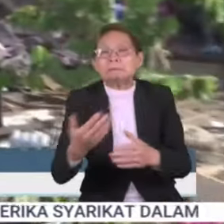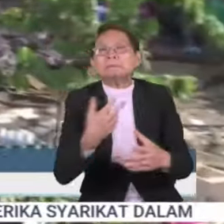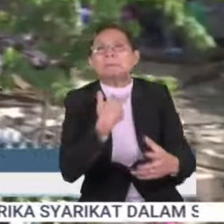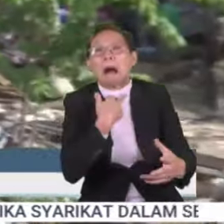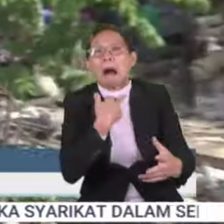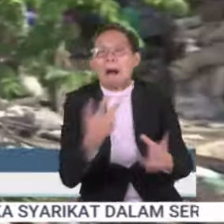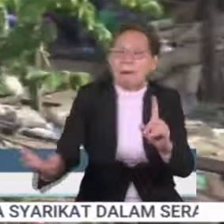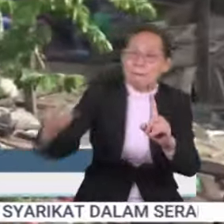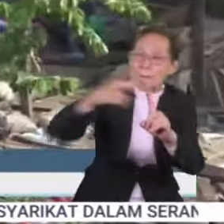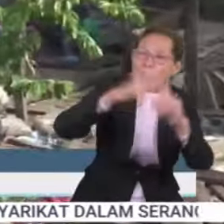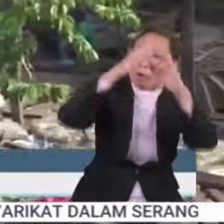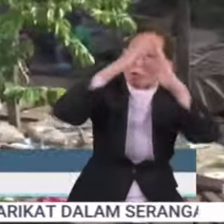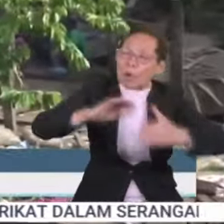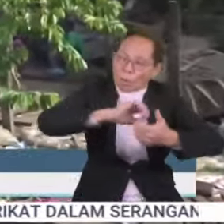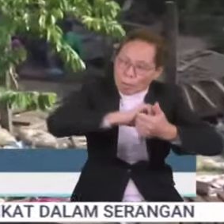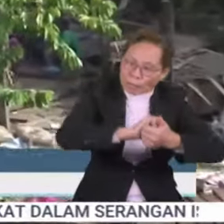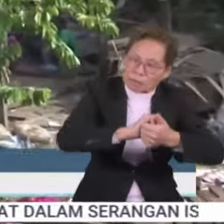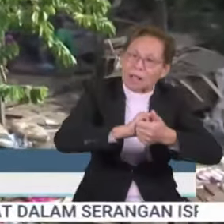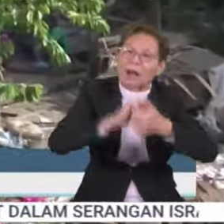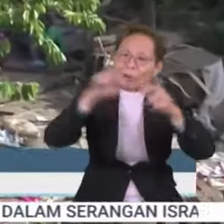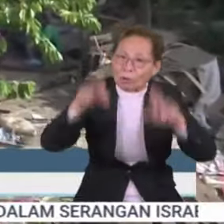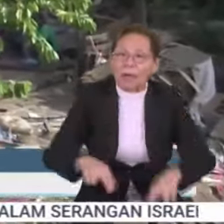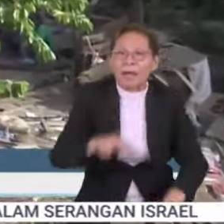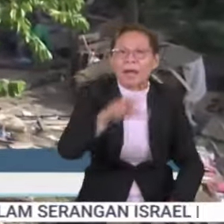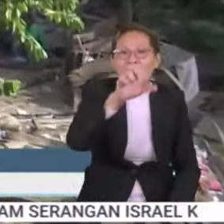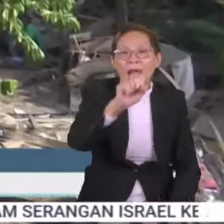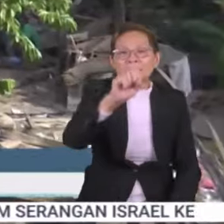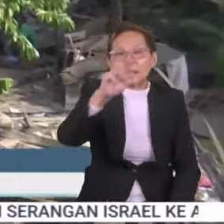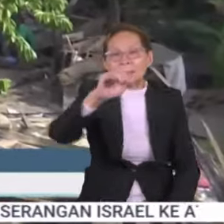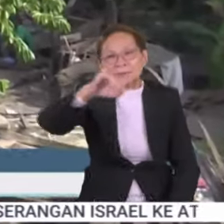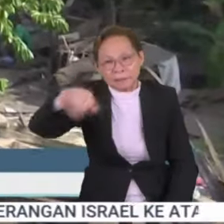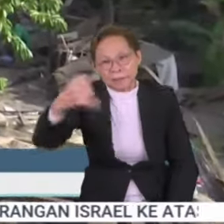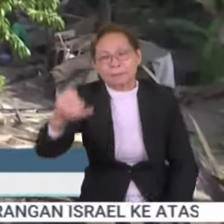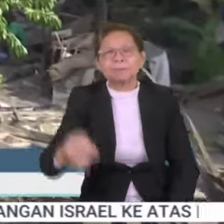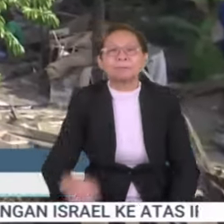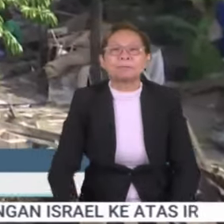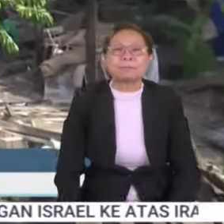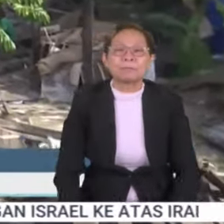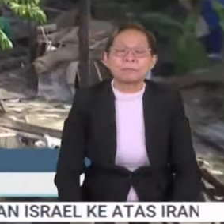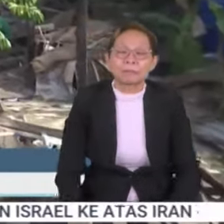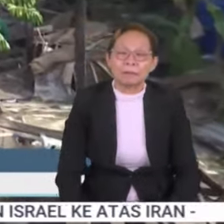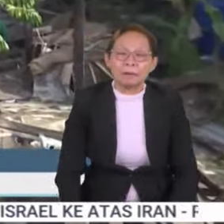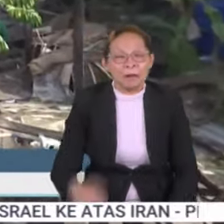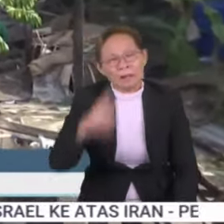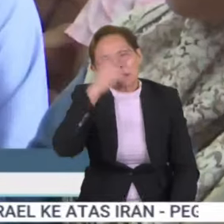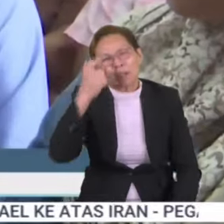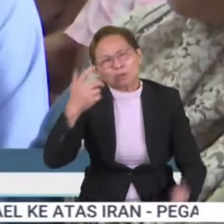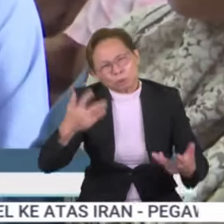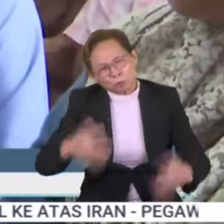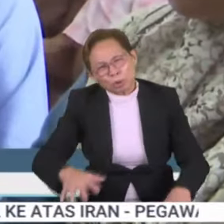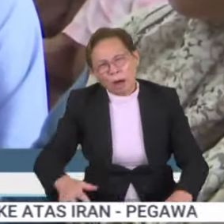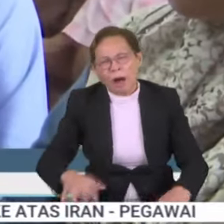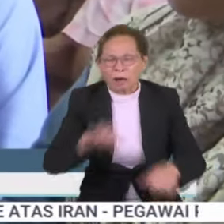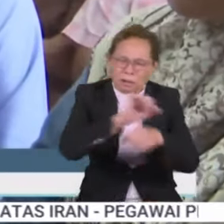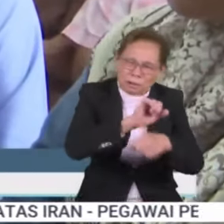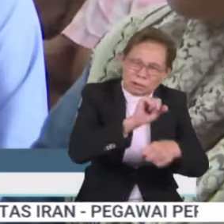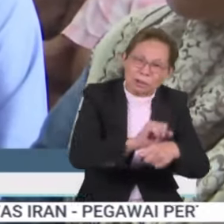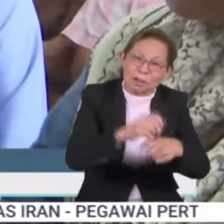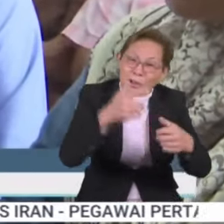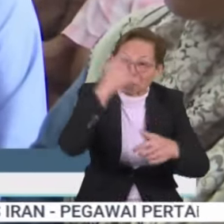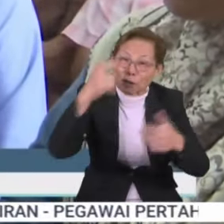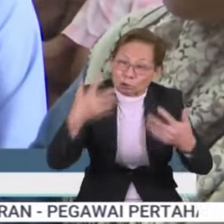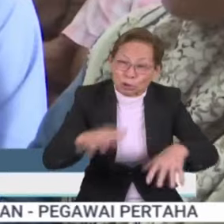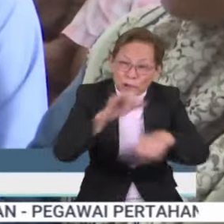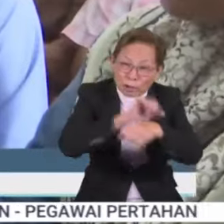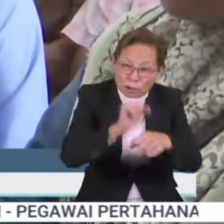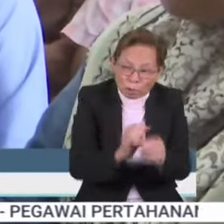membuat permohonan rumah mesra rakyat Sabah majuaya smj k sudah kerja-kerja